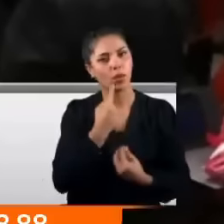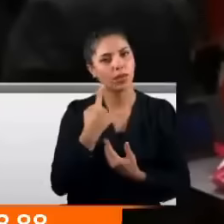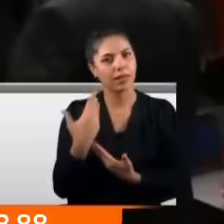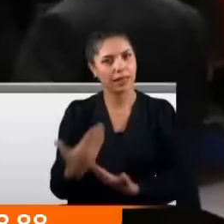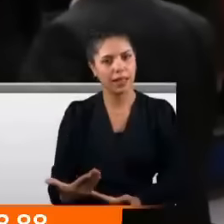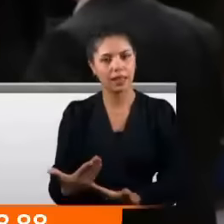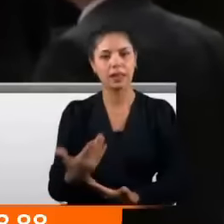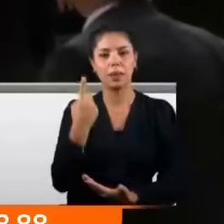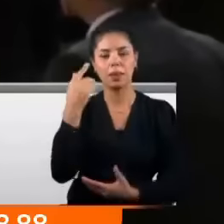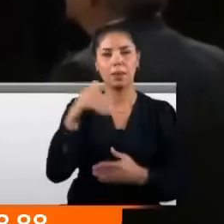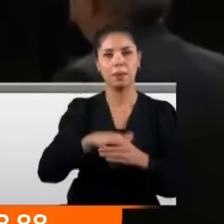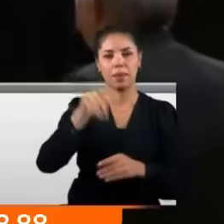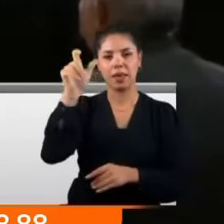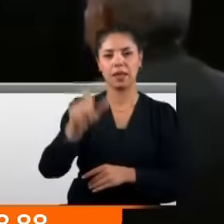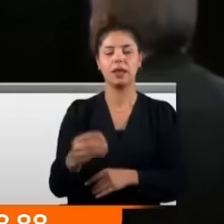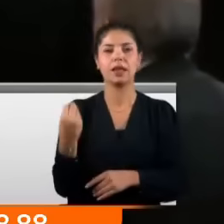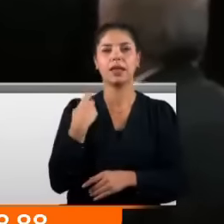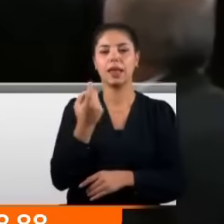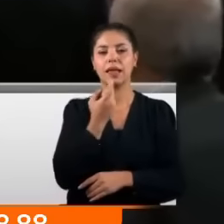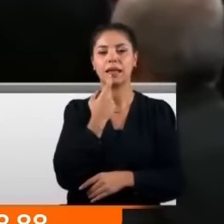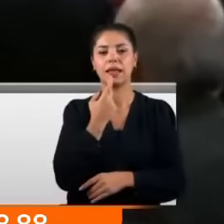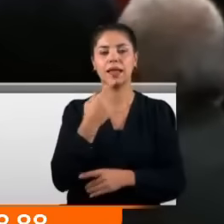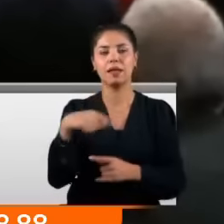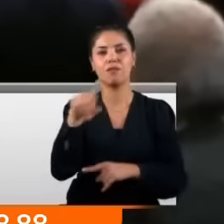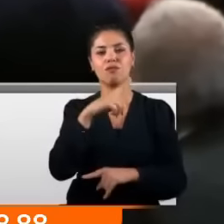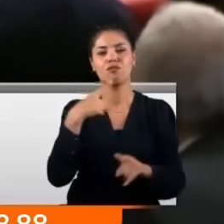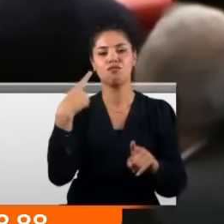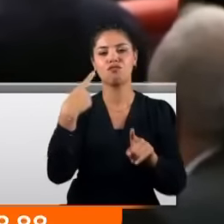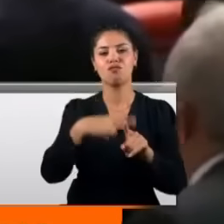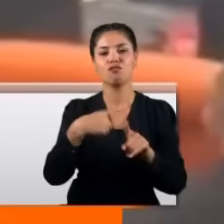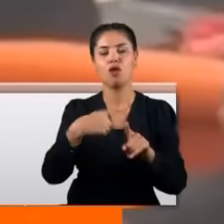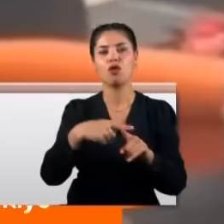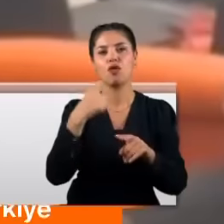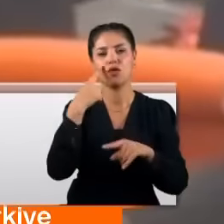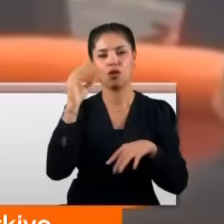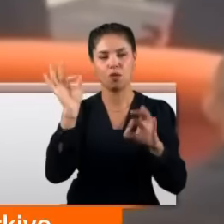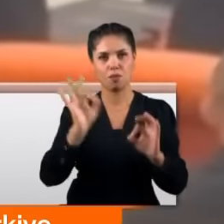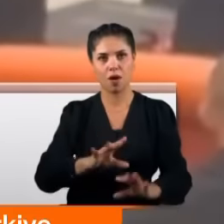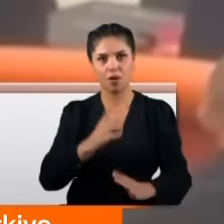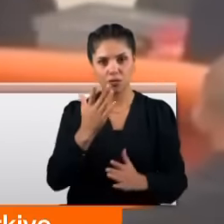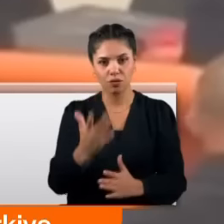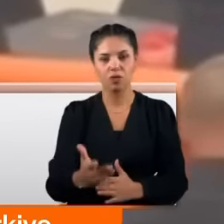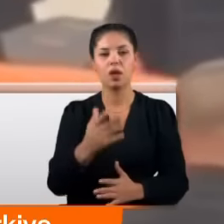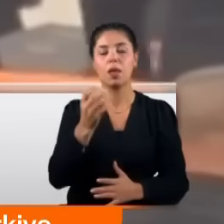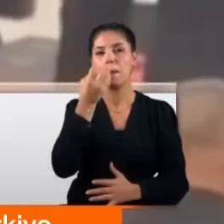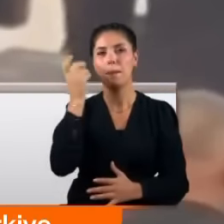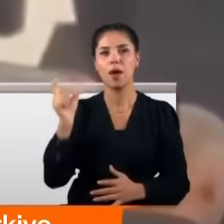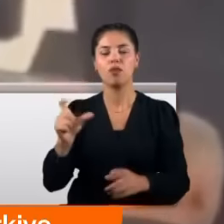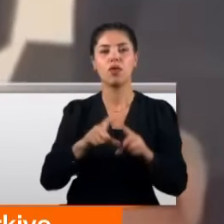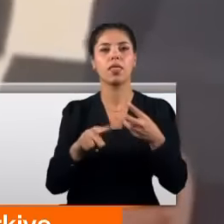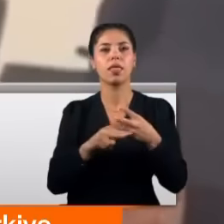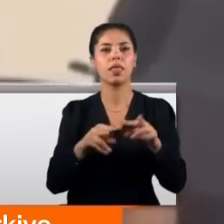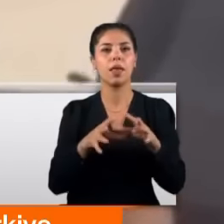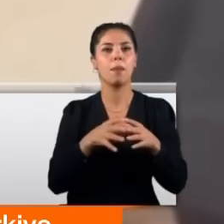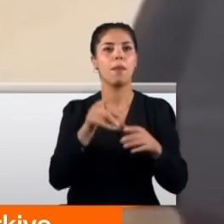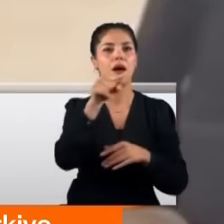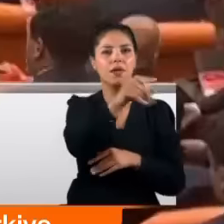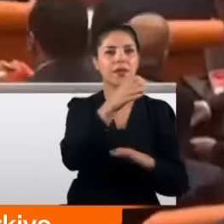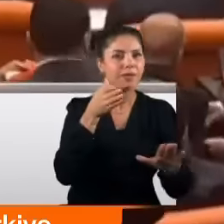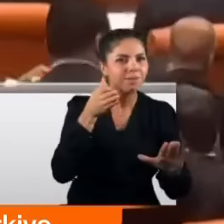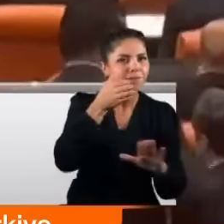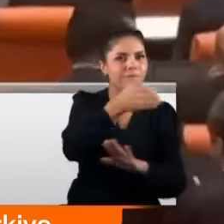1 Ekim'de yeni yasama yılı siyasette ılımlı esen rüzgarlarla başlamıştı. Bahçeli'nin DEM Parti sıralarına gidip tokalaşması ve bir